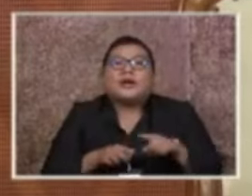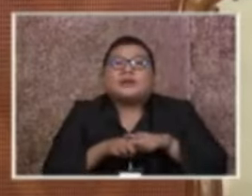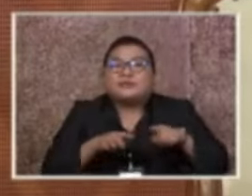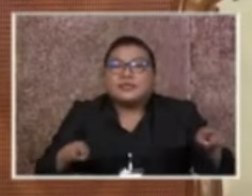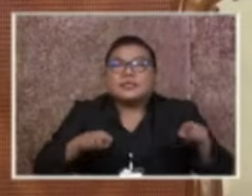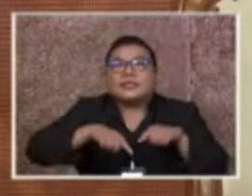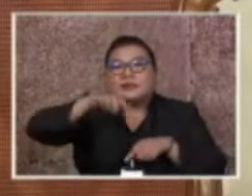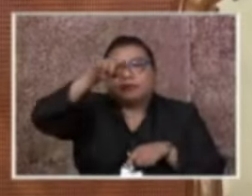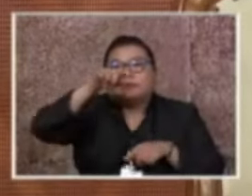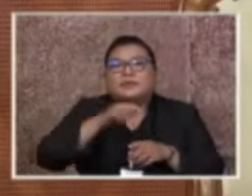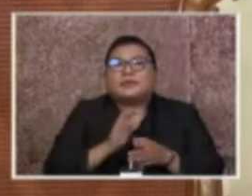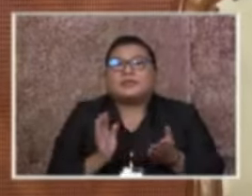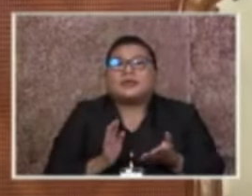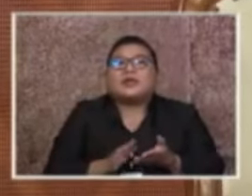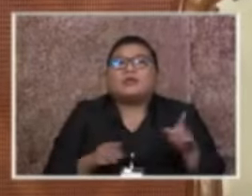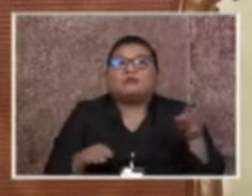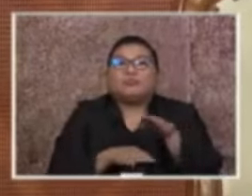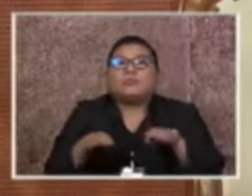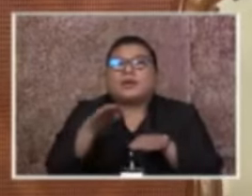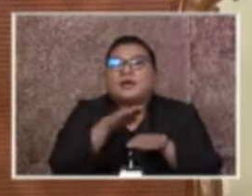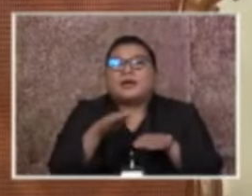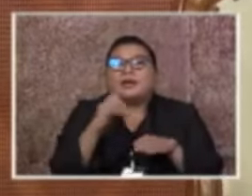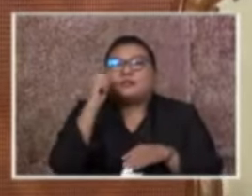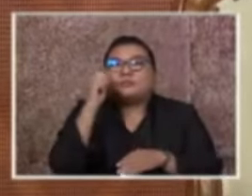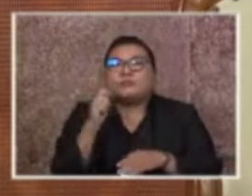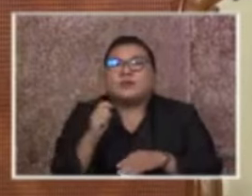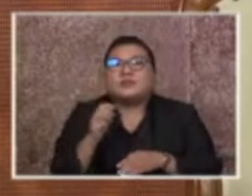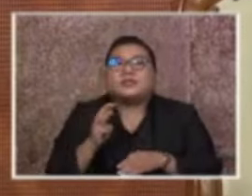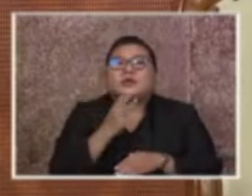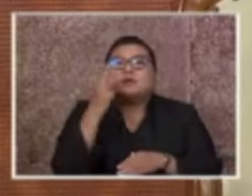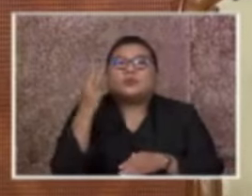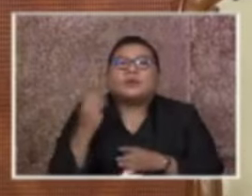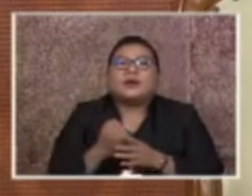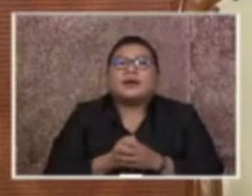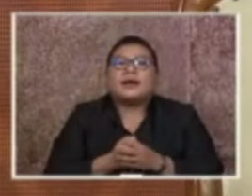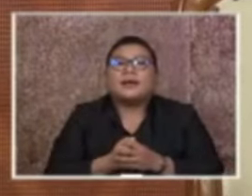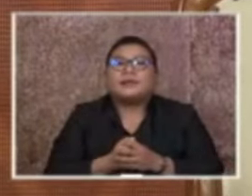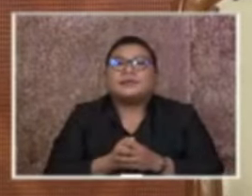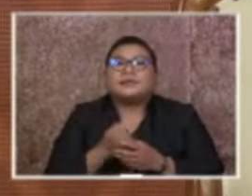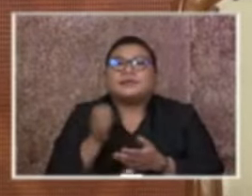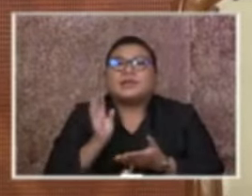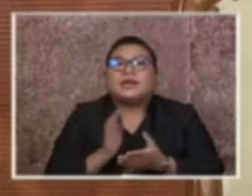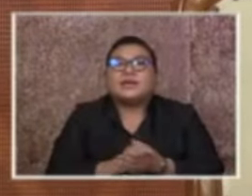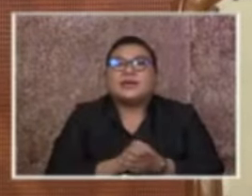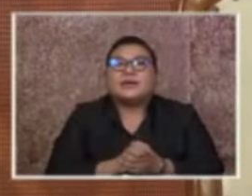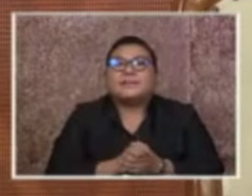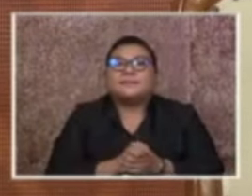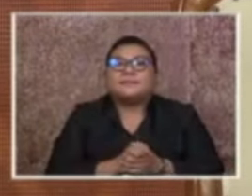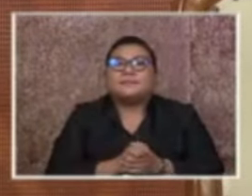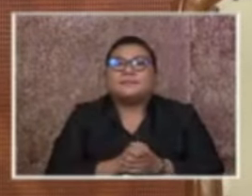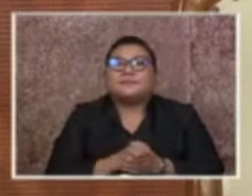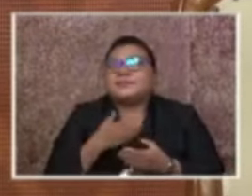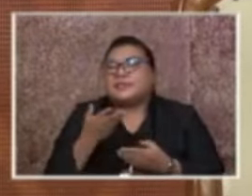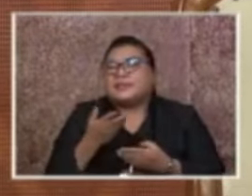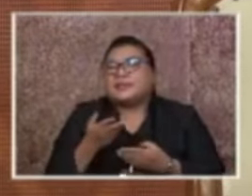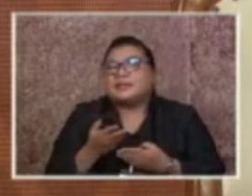ada tumpang tindih dalam hal pelaksanaan tugas kewenangan jadi di sini tidak ada istilahnya pertanyaan